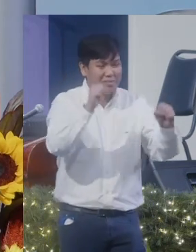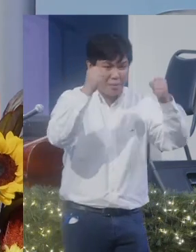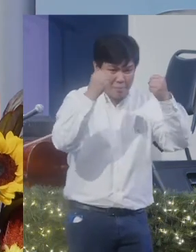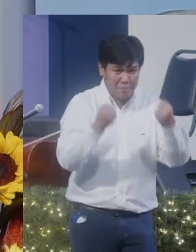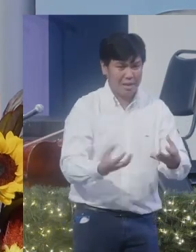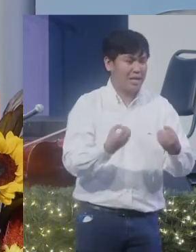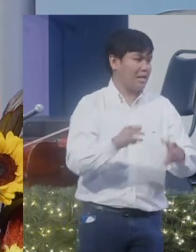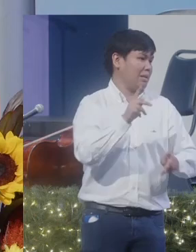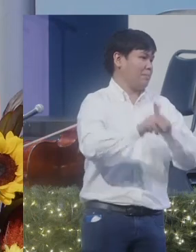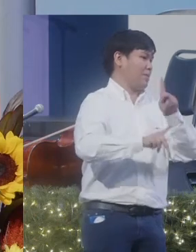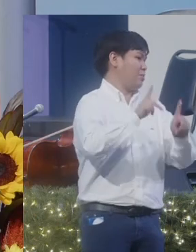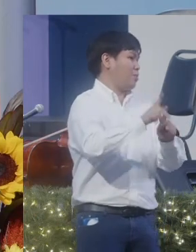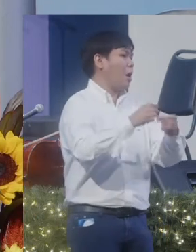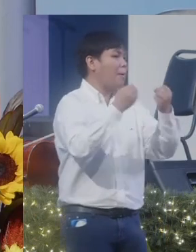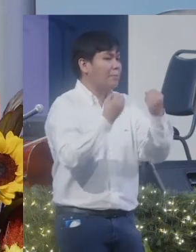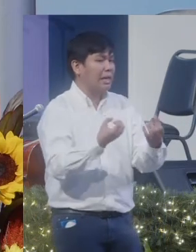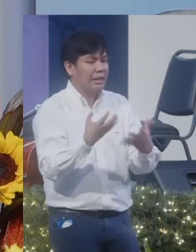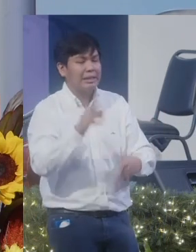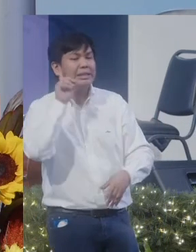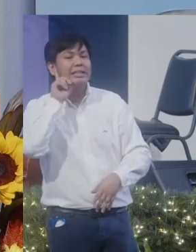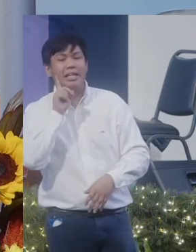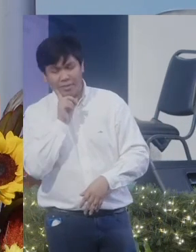sa kanya'y mananampalataya.